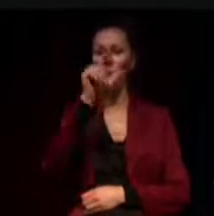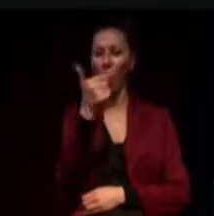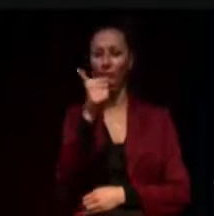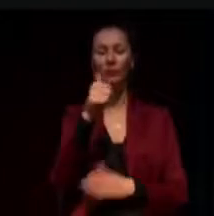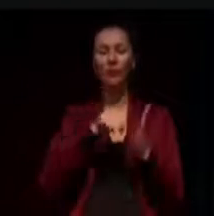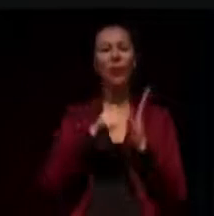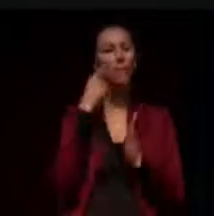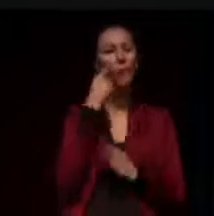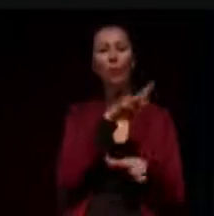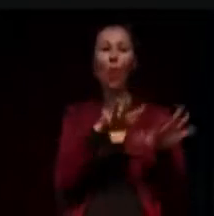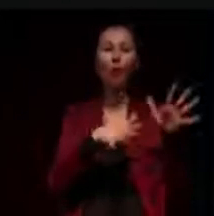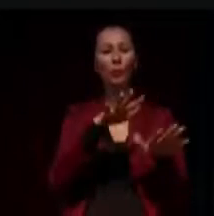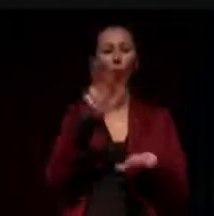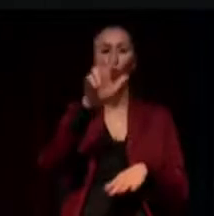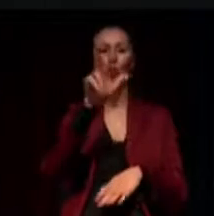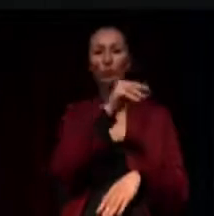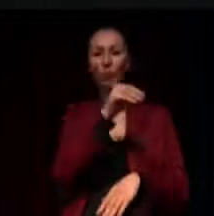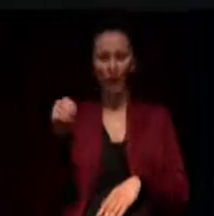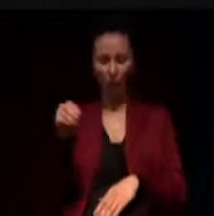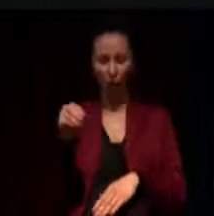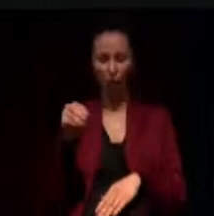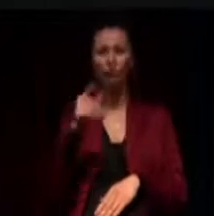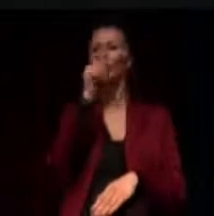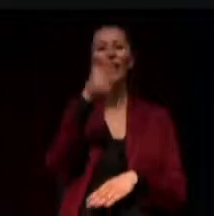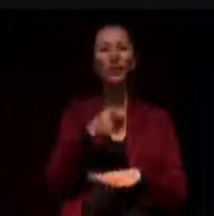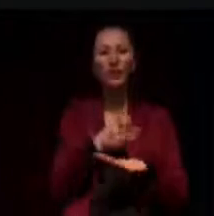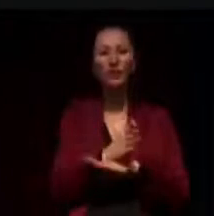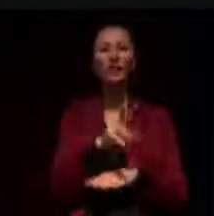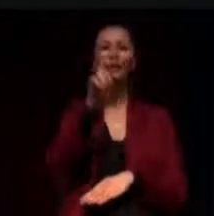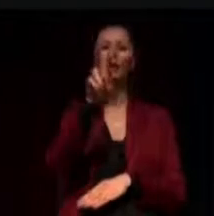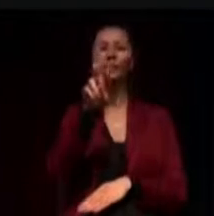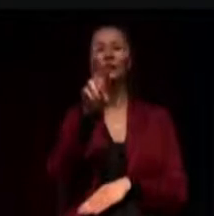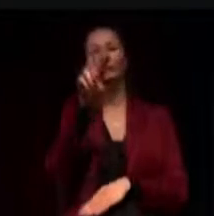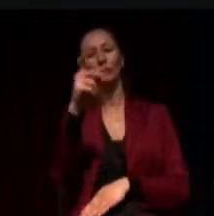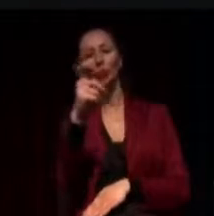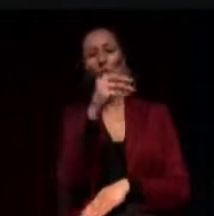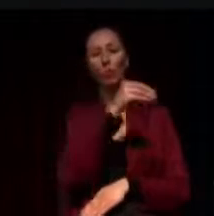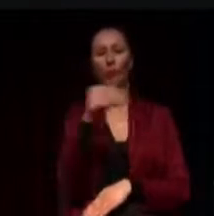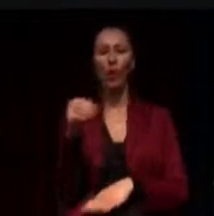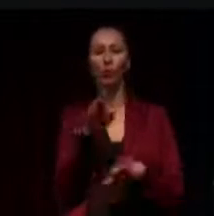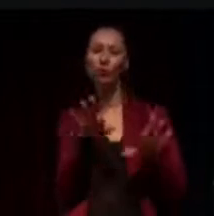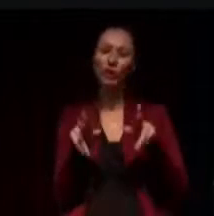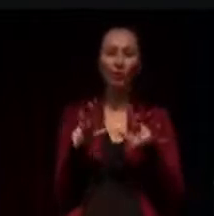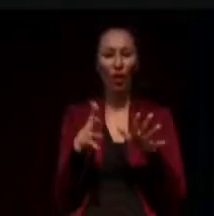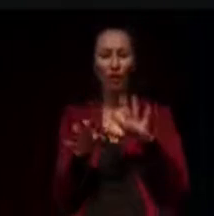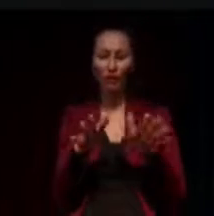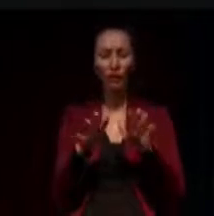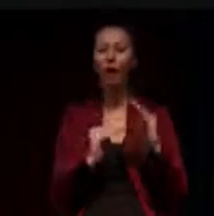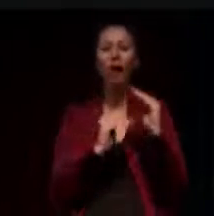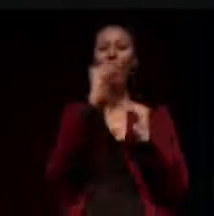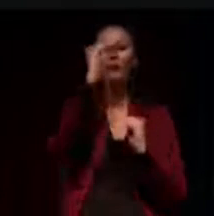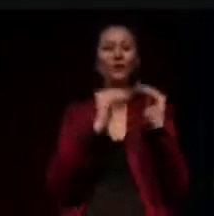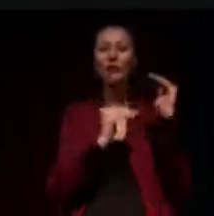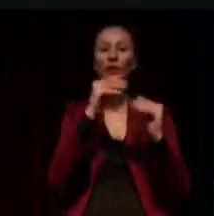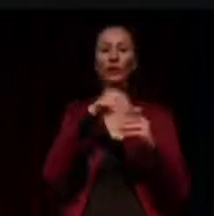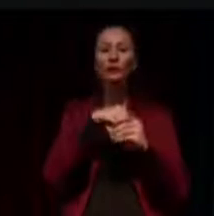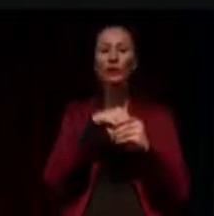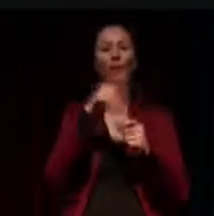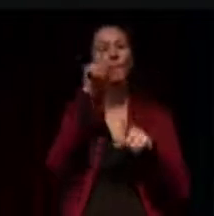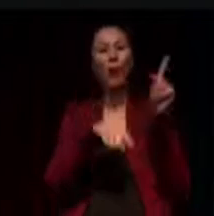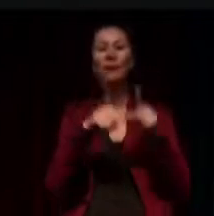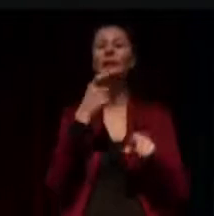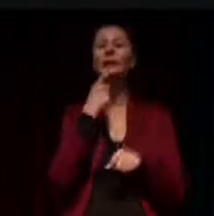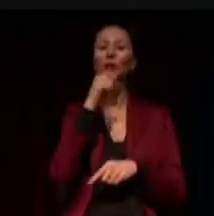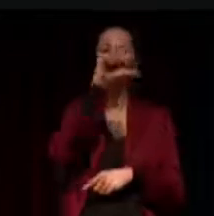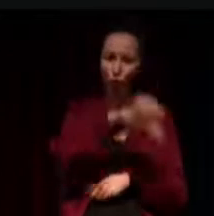yıllara baktım. Ortalaması 30 milyon, gerçekleşen 28-29 milyon civarında. Artış oranları da bazı